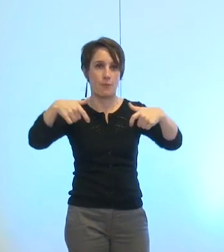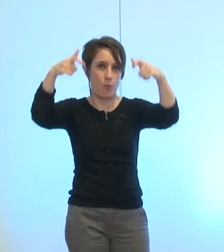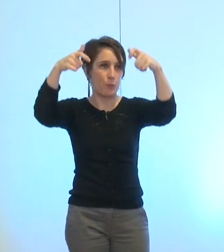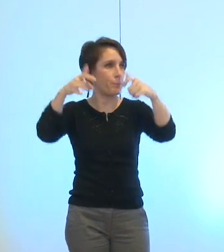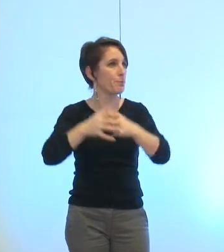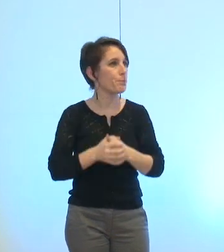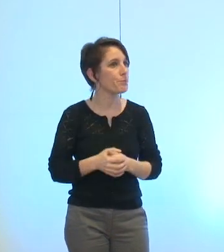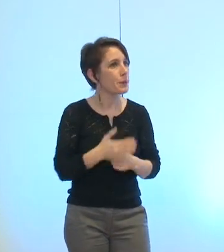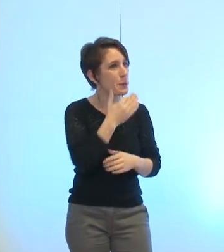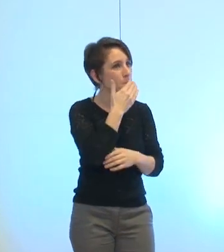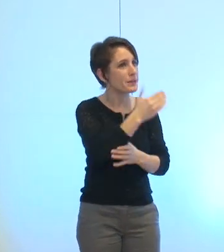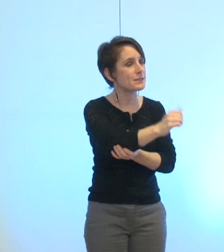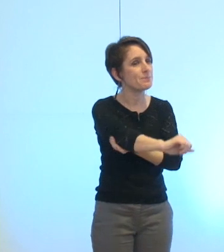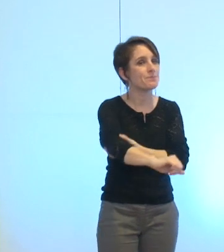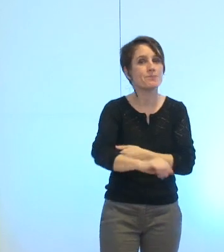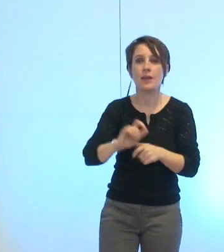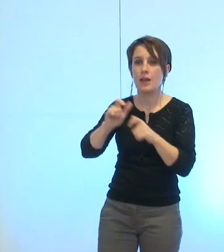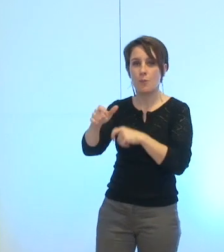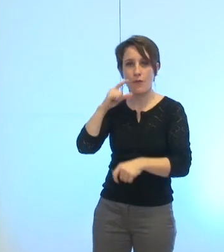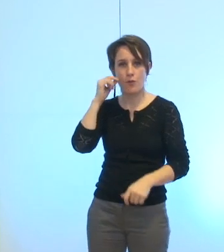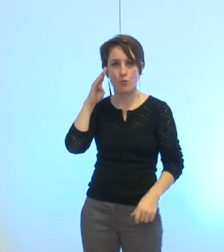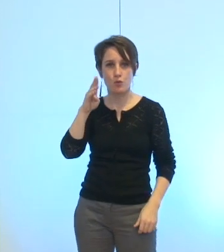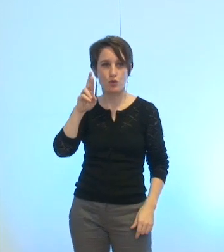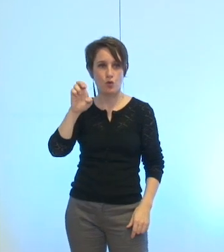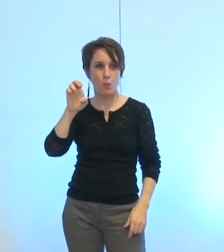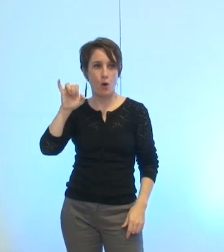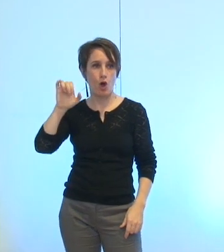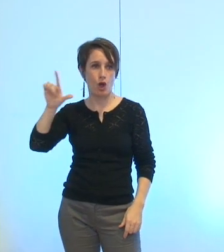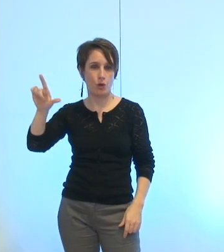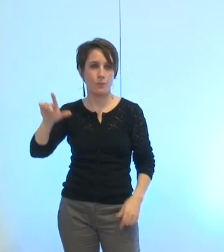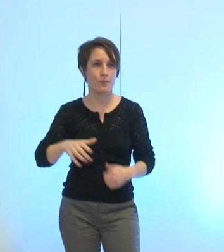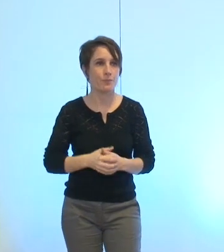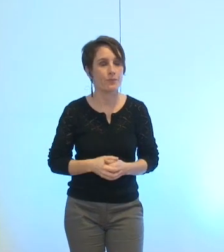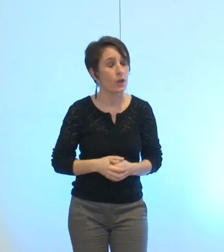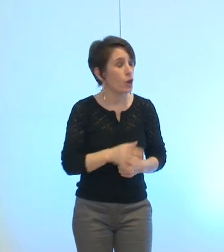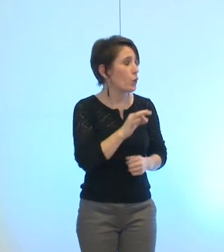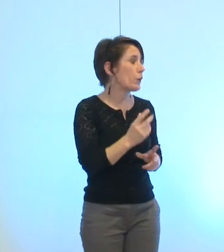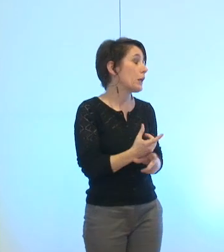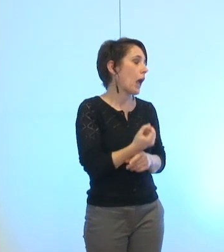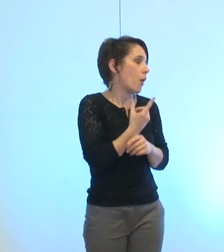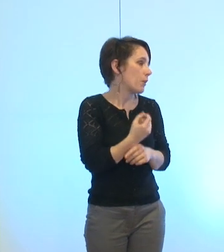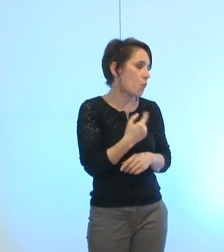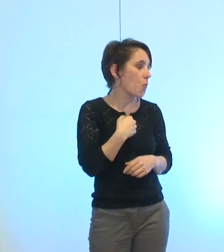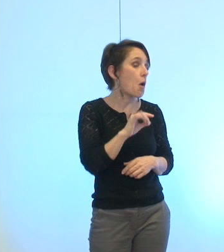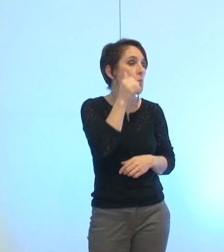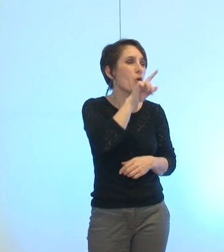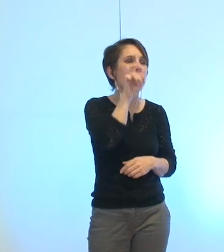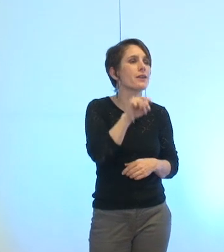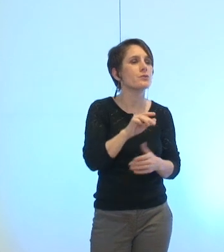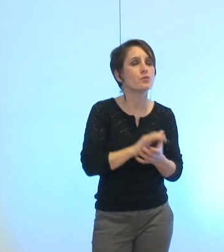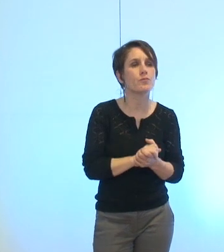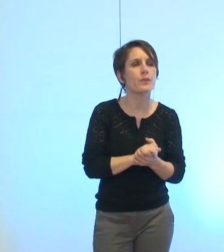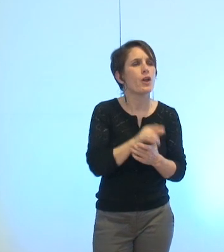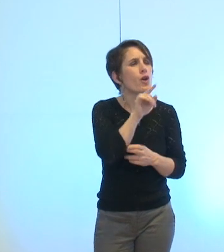merci Monsieur BR oui très rapidement Monsieur le Maire juste pour au moins poser une première question vous nous parlez